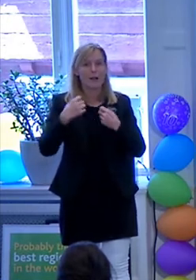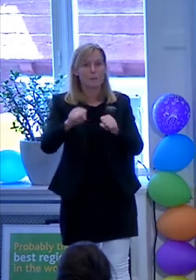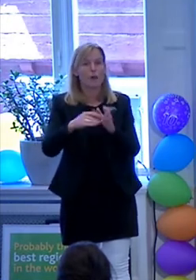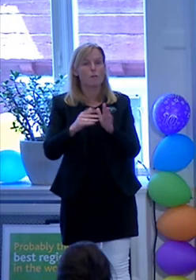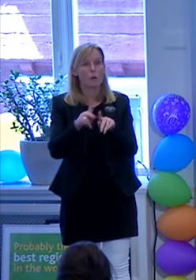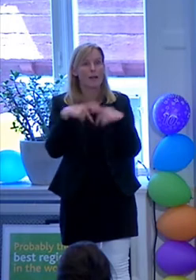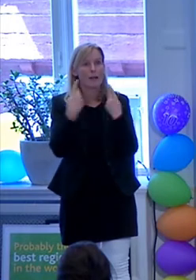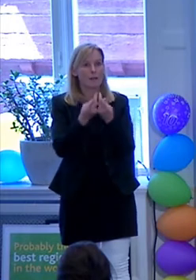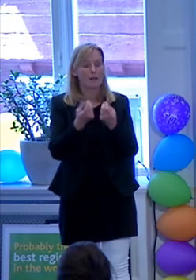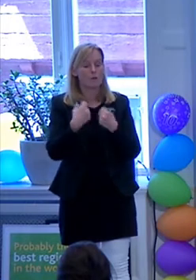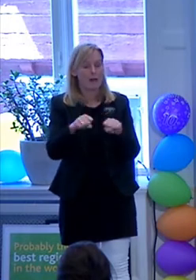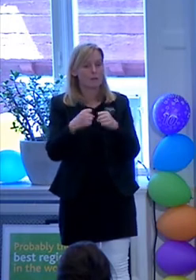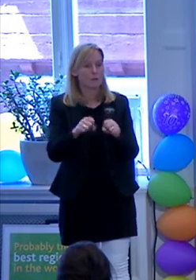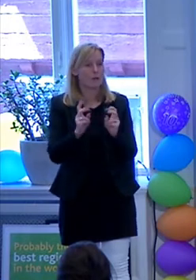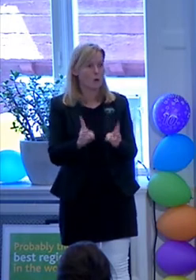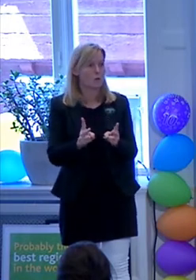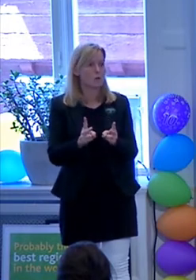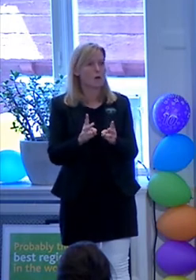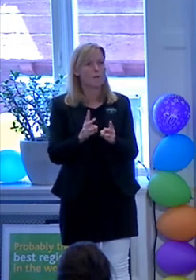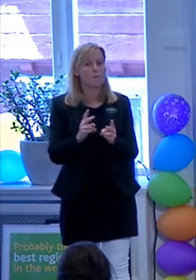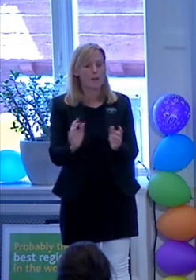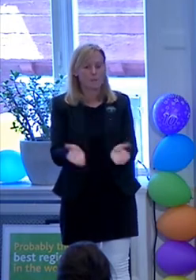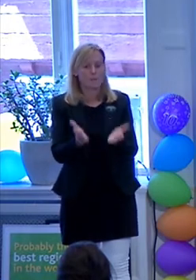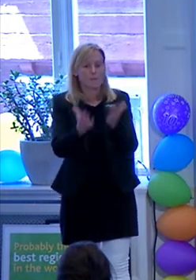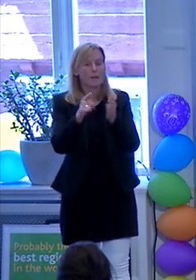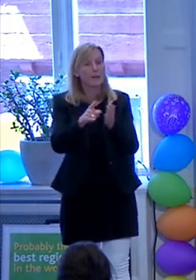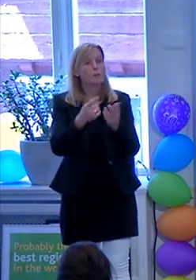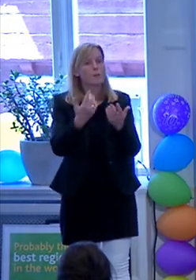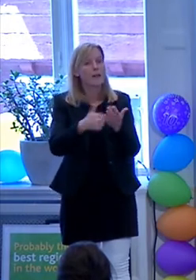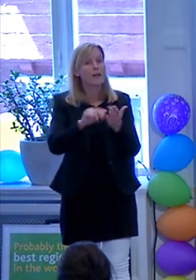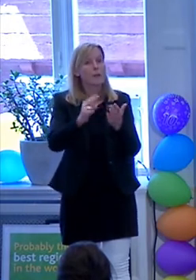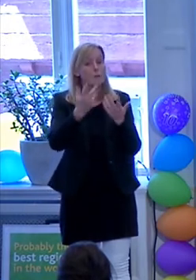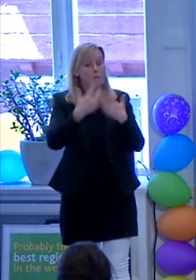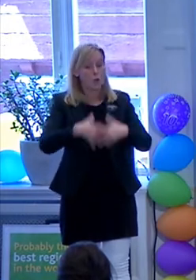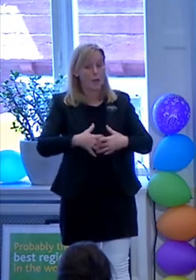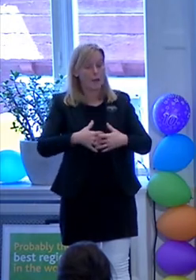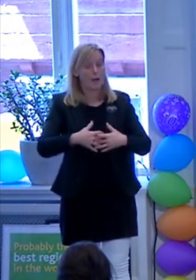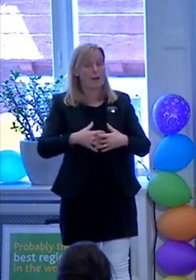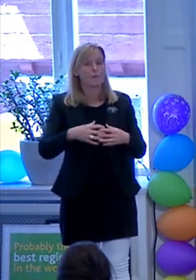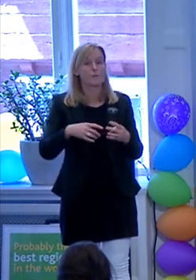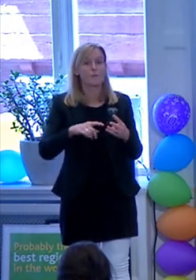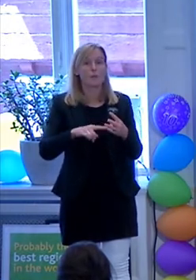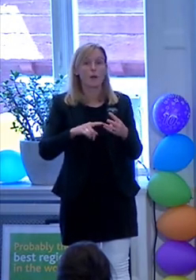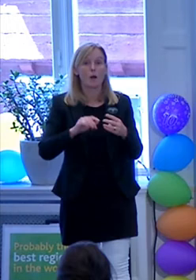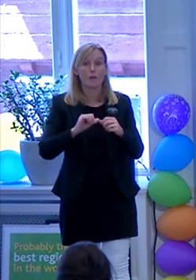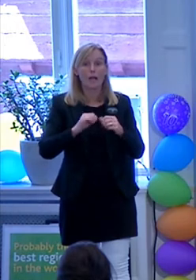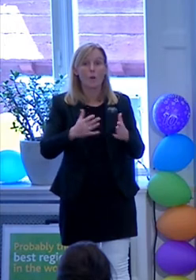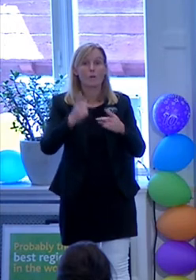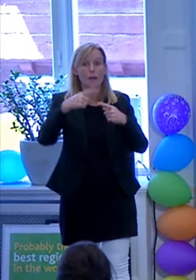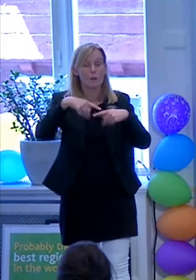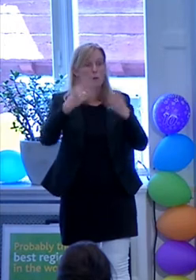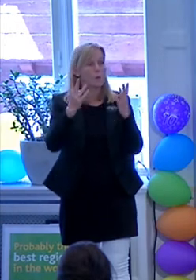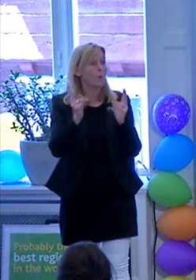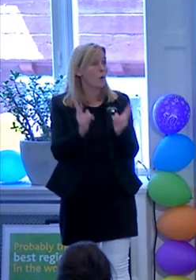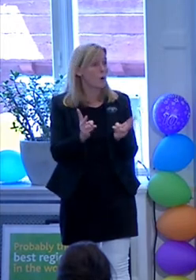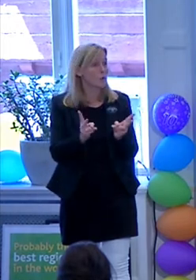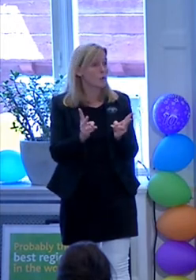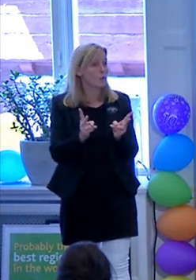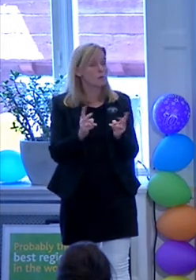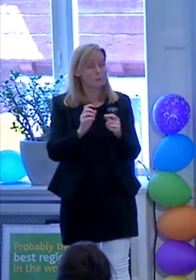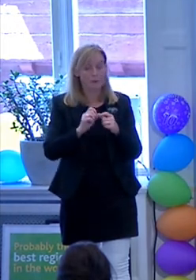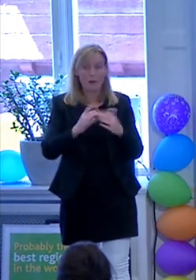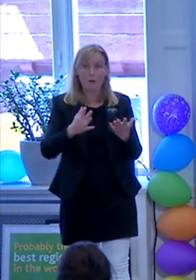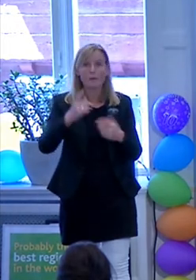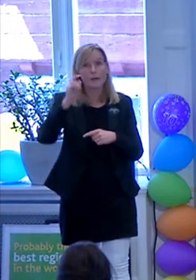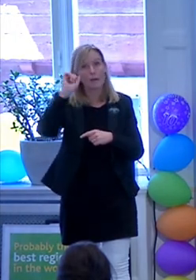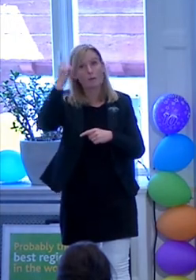och verksamheten, att boosta det som fungerar, att ha tillåtelse i en kultur som tillåter innovation